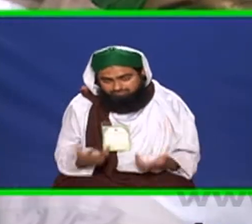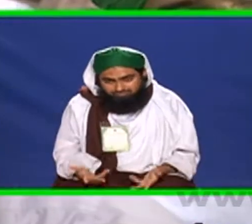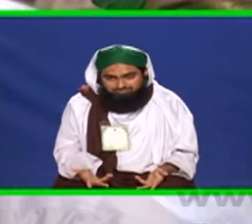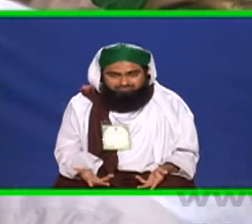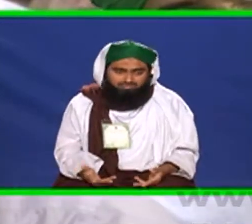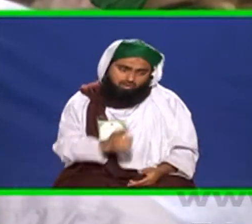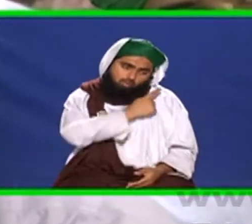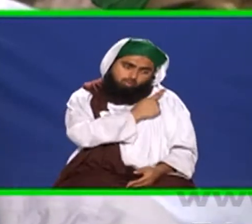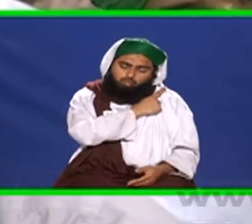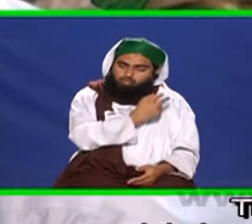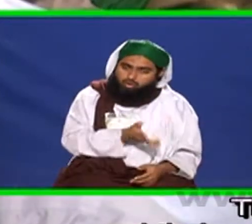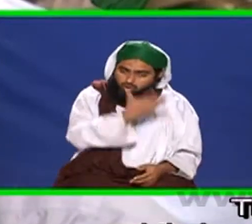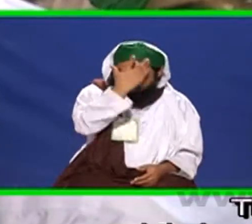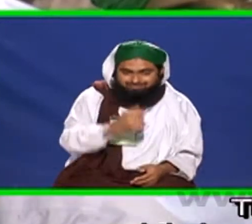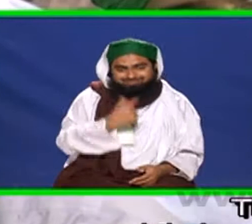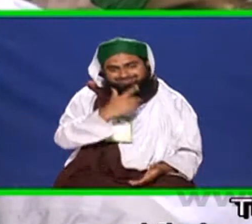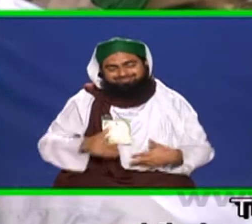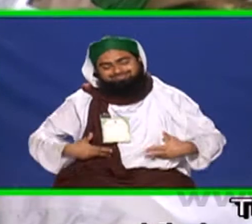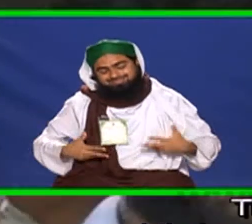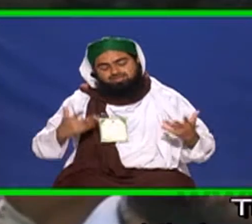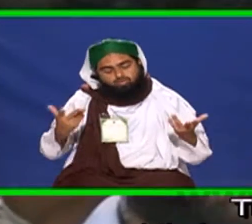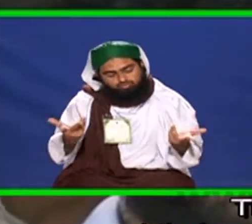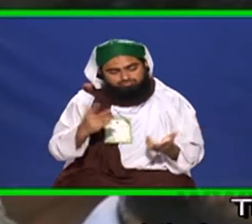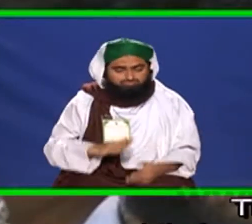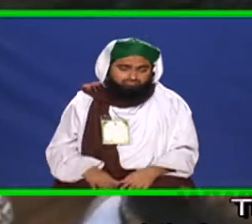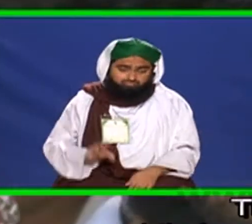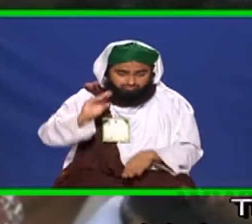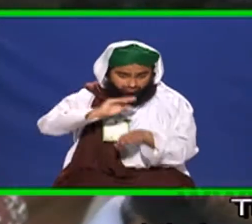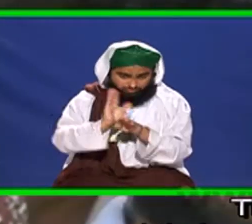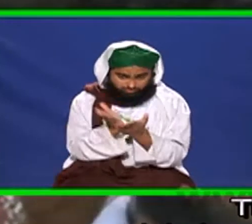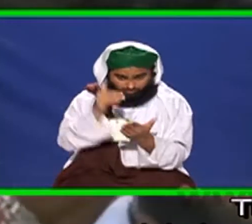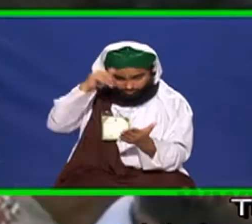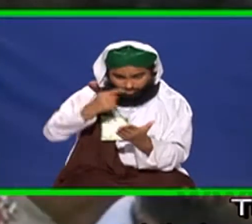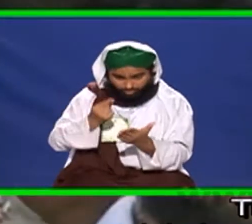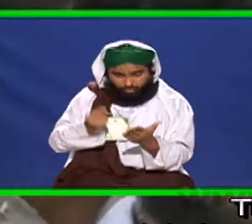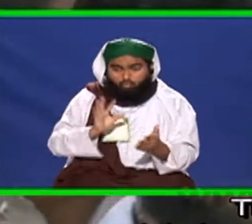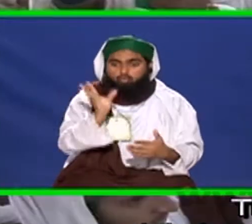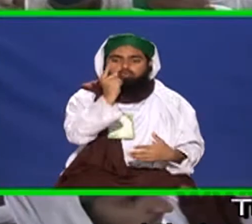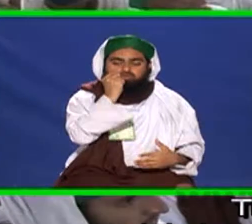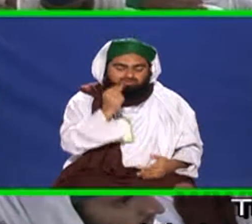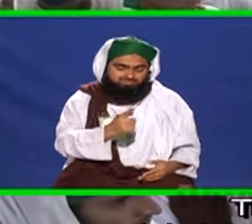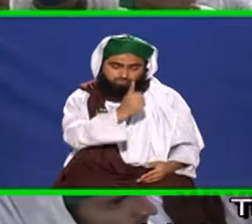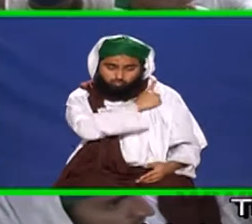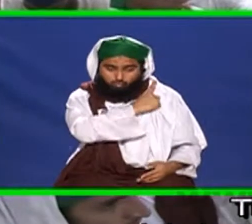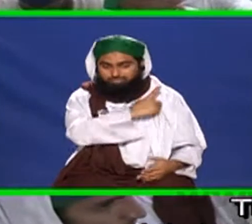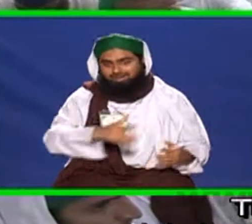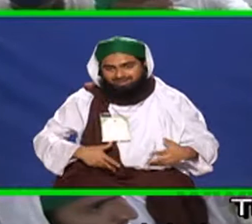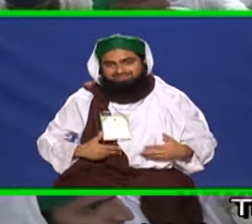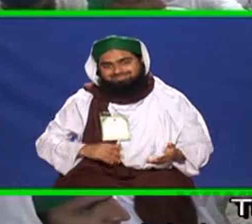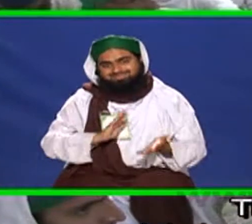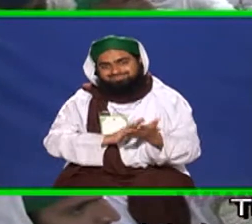ہنستے. حالانکہ حدیث شریف میں کہ جو ہنس ہنس کر گناہ کرے گا وہ روتا ہوا جہنم کو